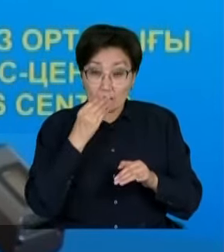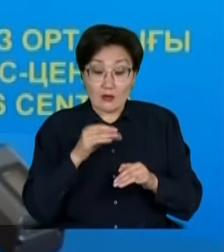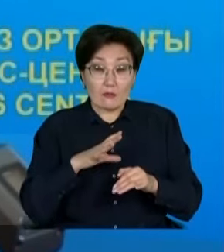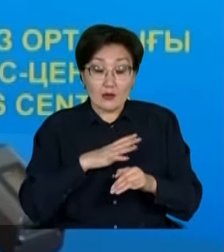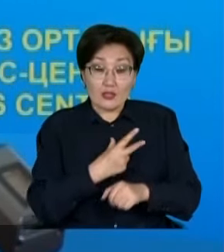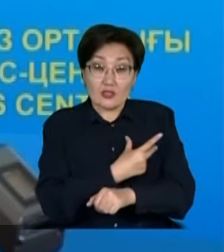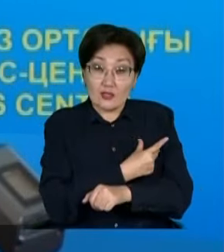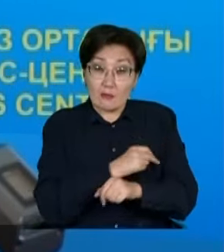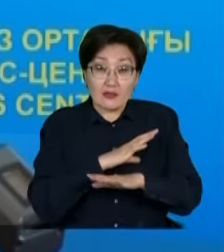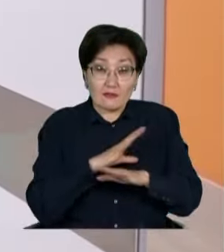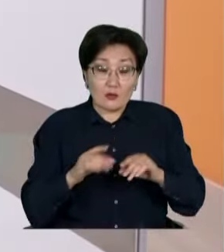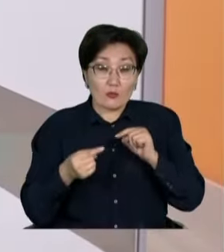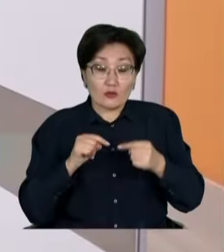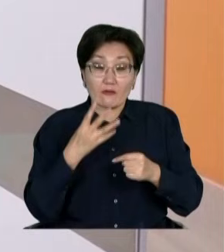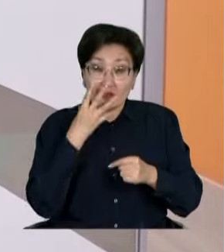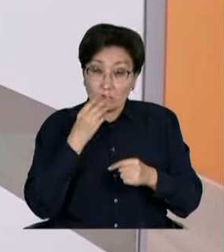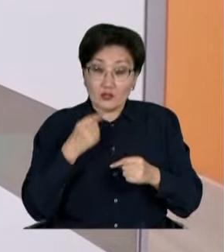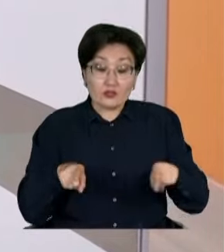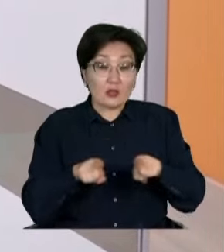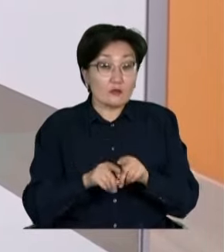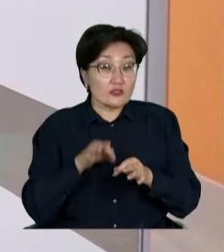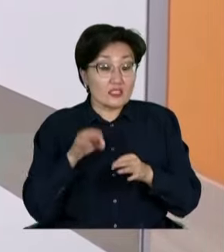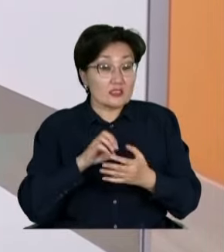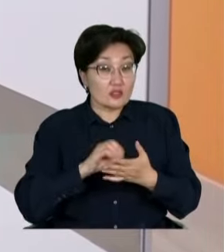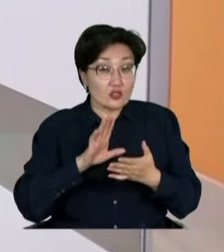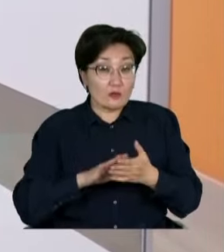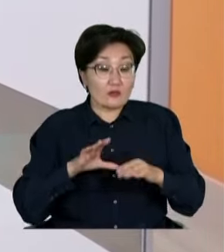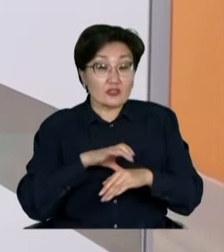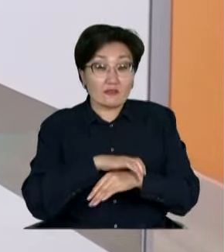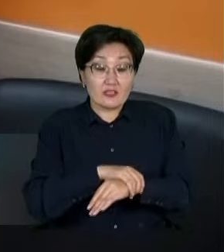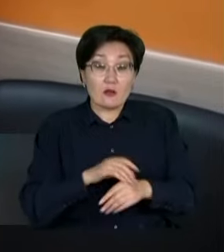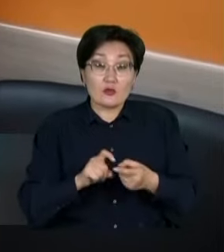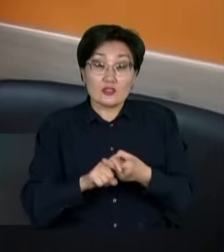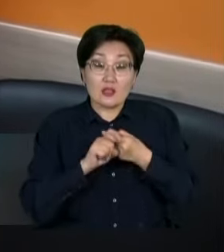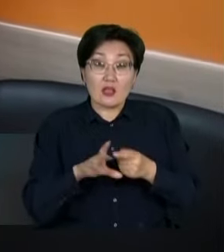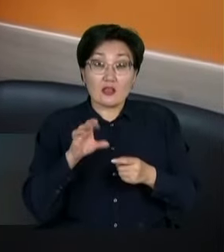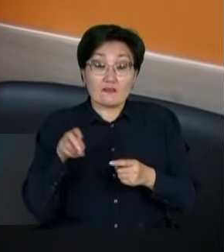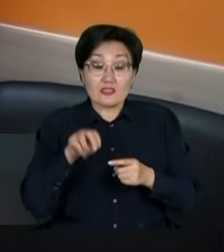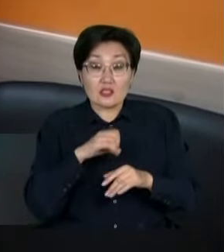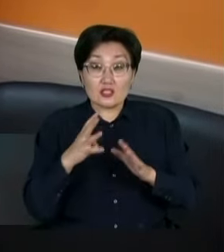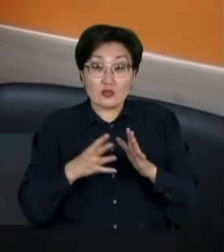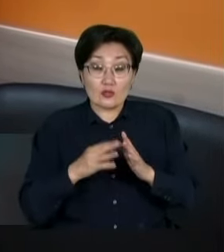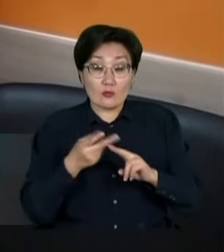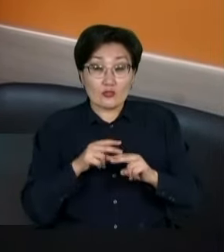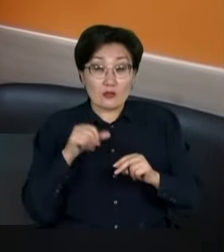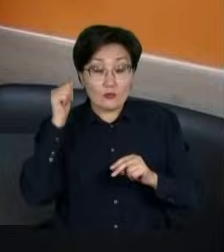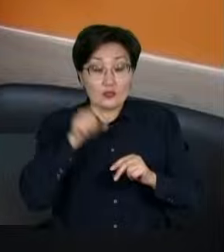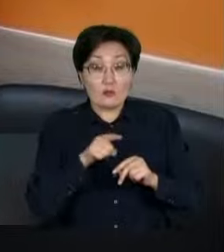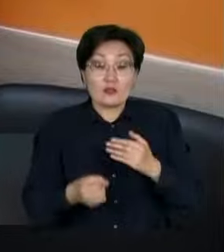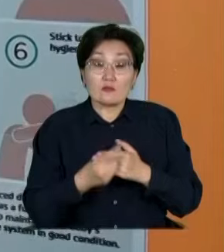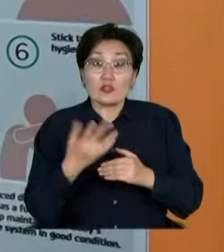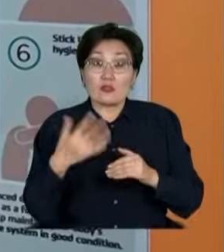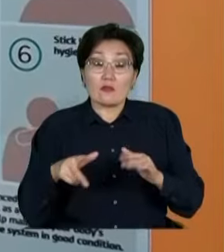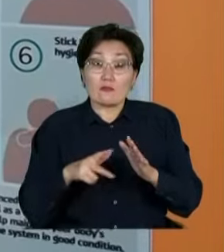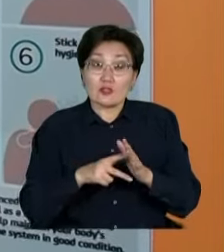привиты против гриппа. Также в регионе регистрируют случаи инфицирования COVID-19. За этот год выявили